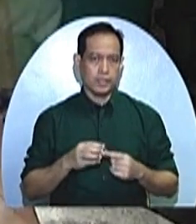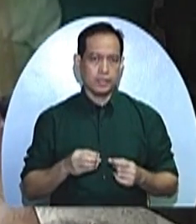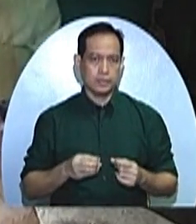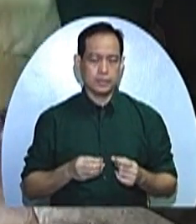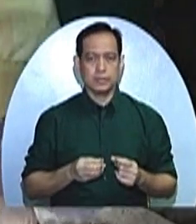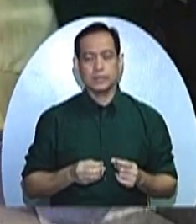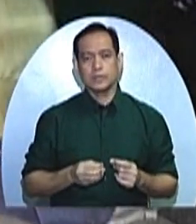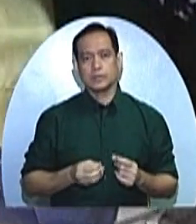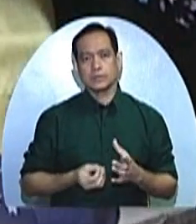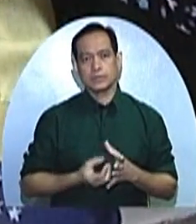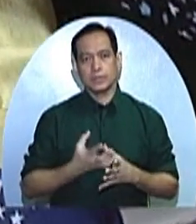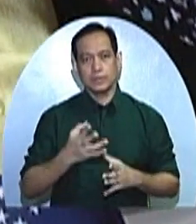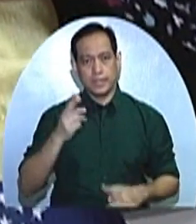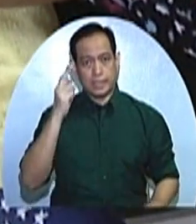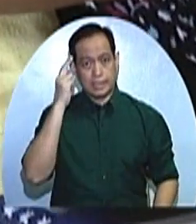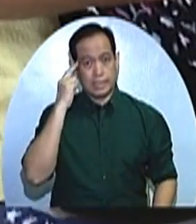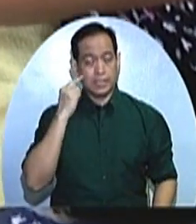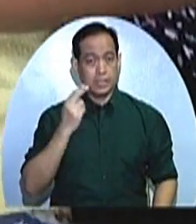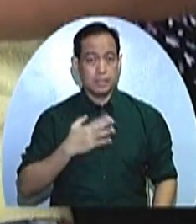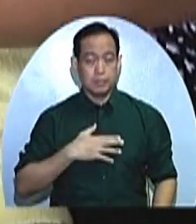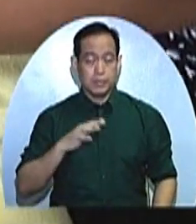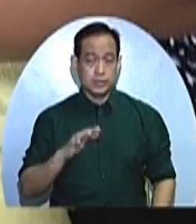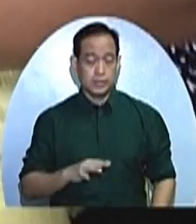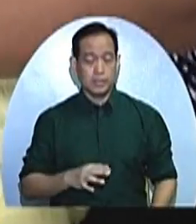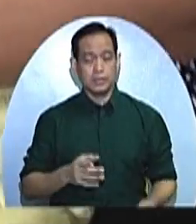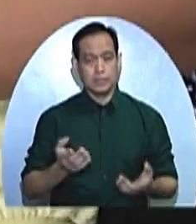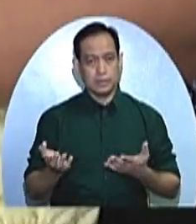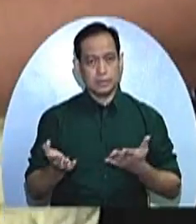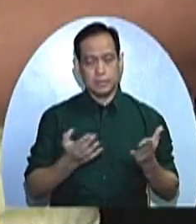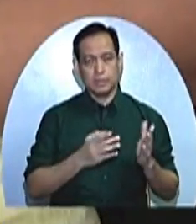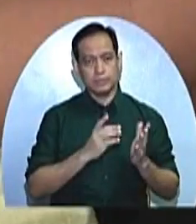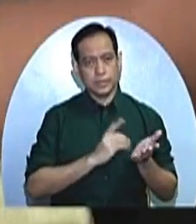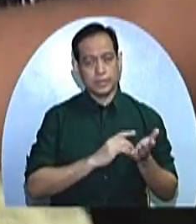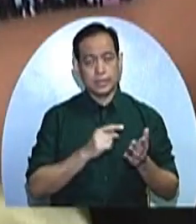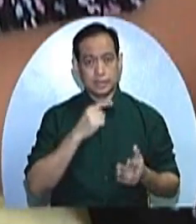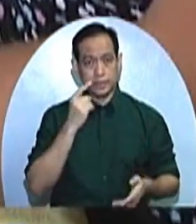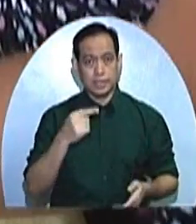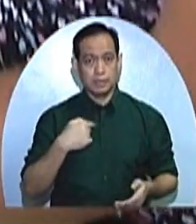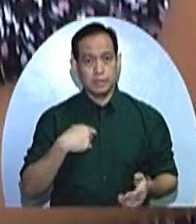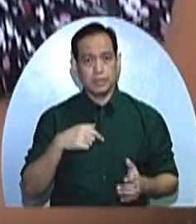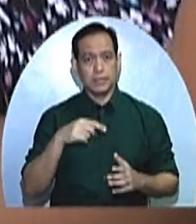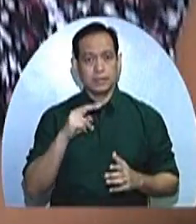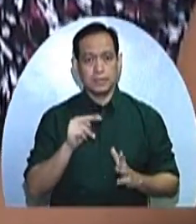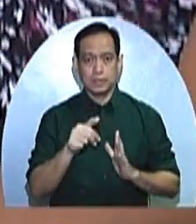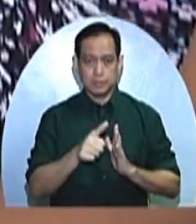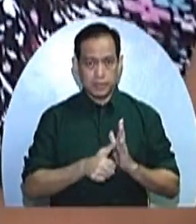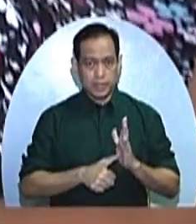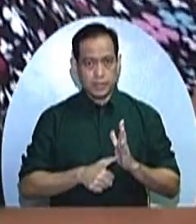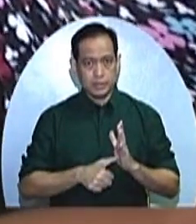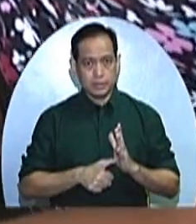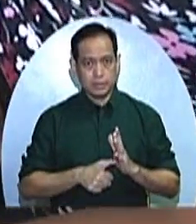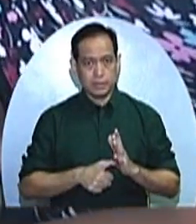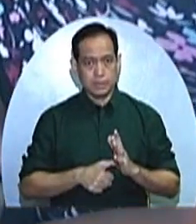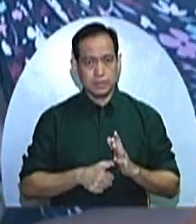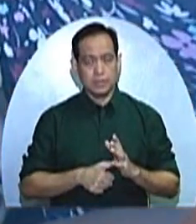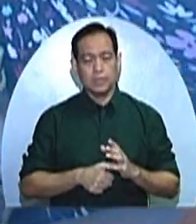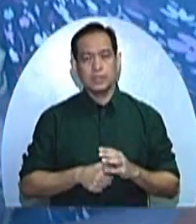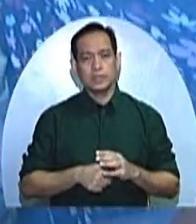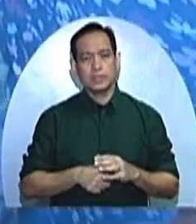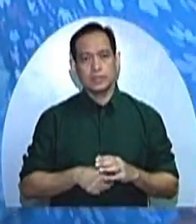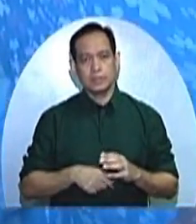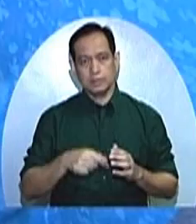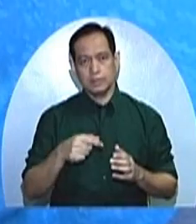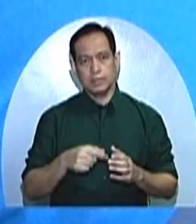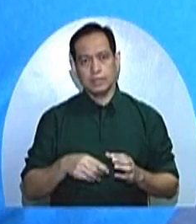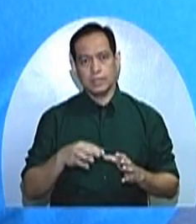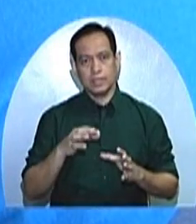ng anak ko, lumalaki ang ulo. Pinatsikap ko po. Sabi ng doktor po, operahan daw ito, lalaki ang ulo ng